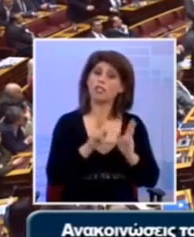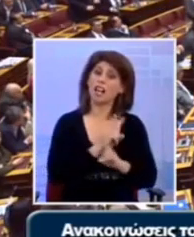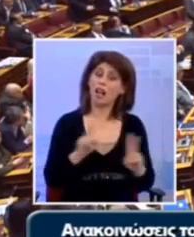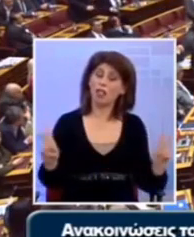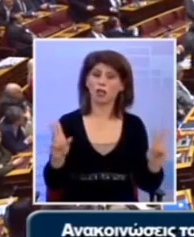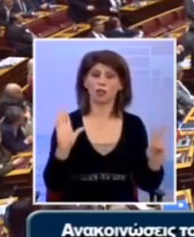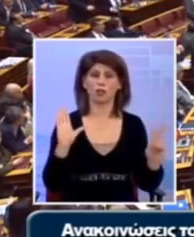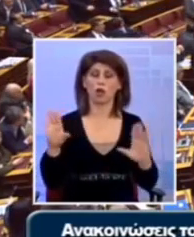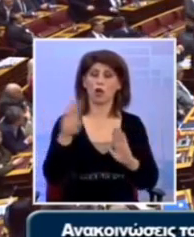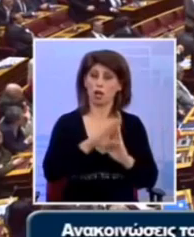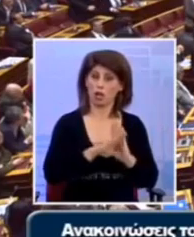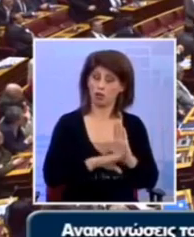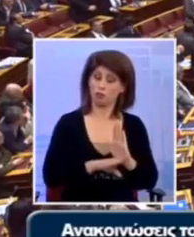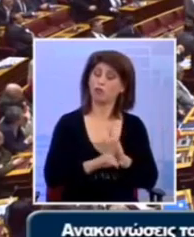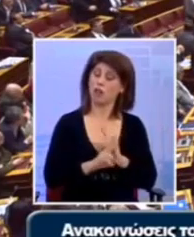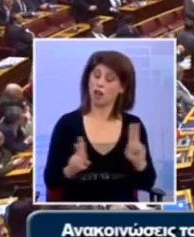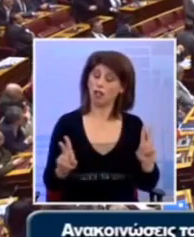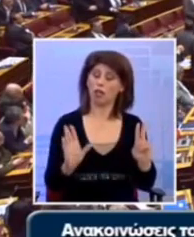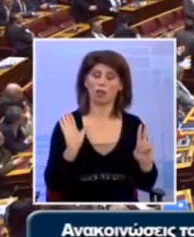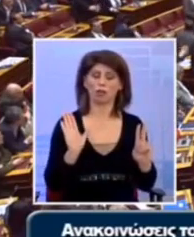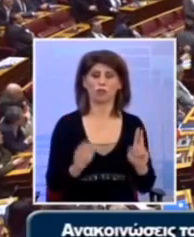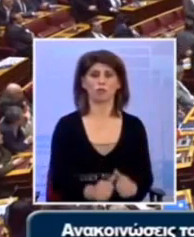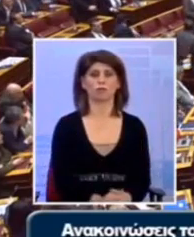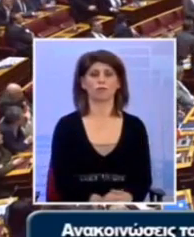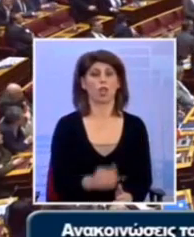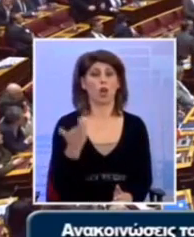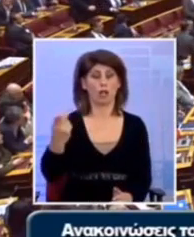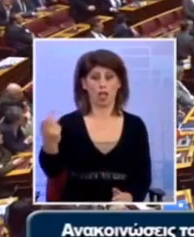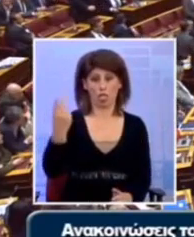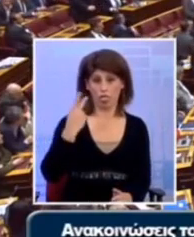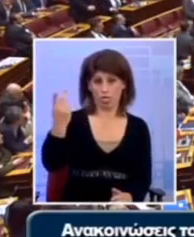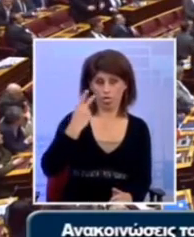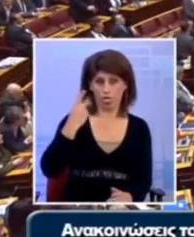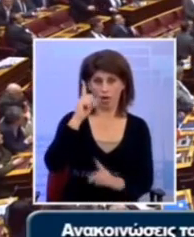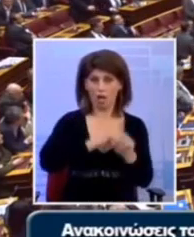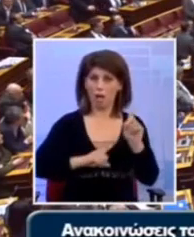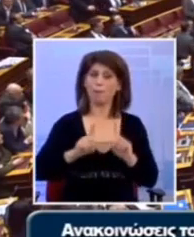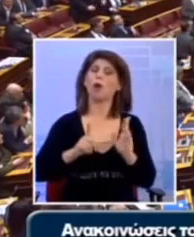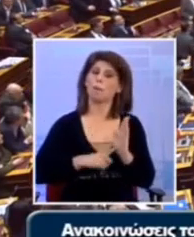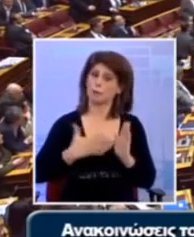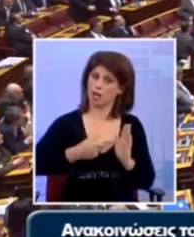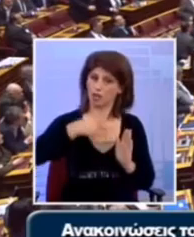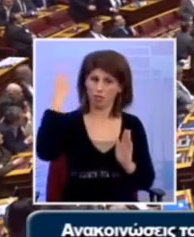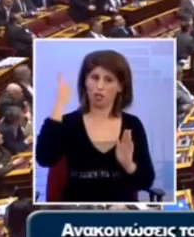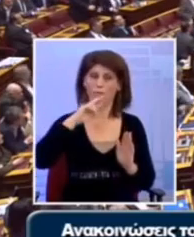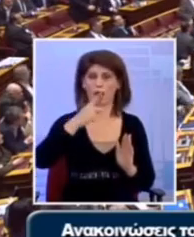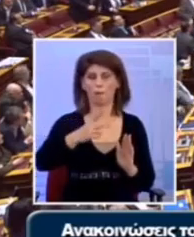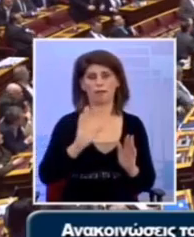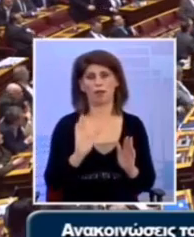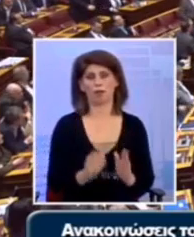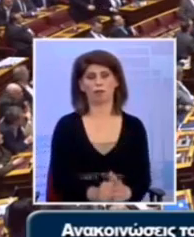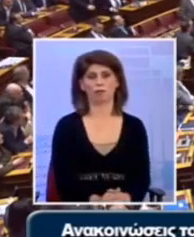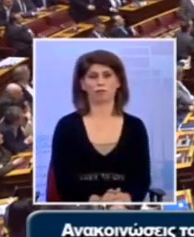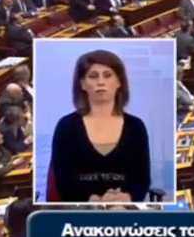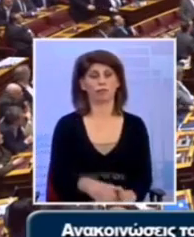σαφής. Ο κανονισμός είναι σαφής. Όταν συκοφαντείται κάποιος πρέπει να έχει το δικαίωμα να απαντά.